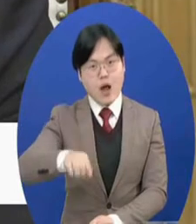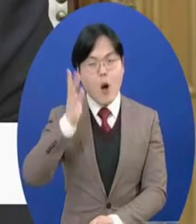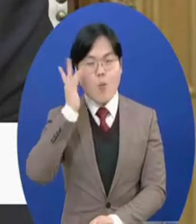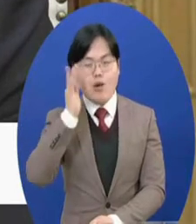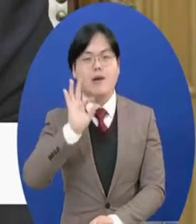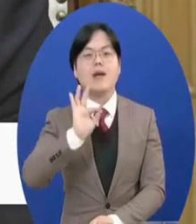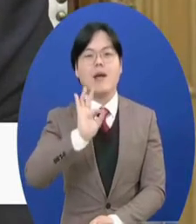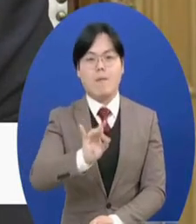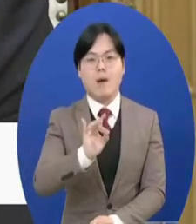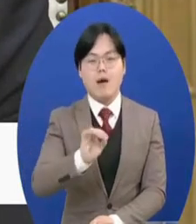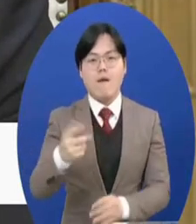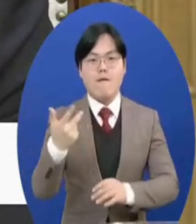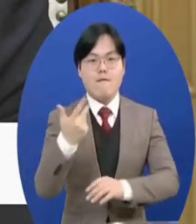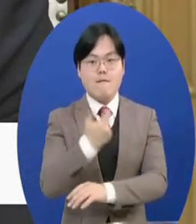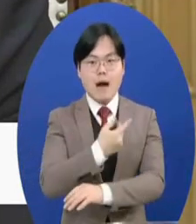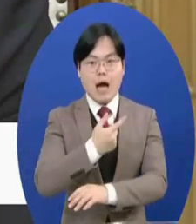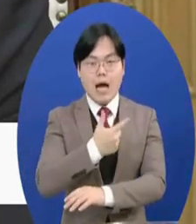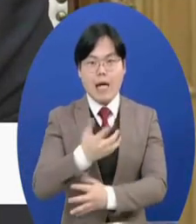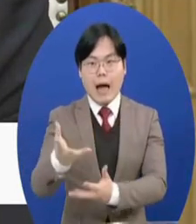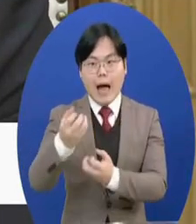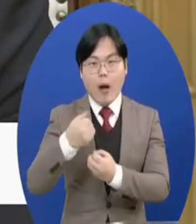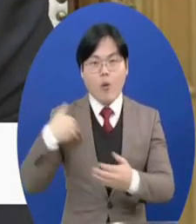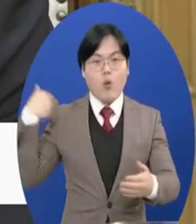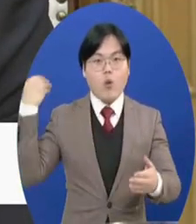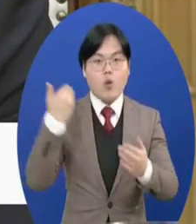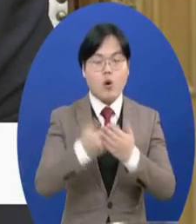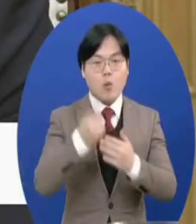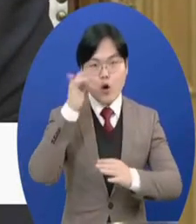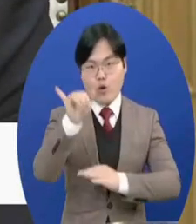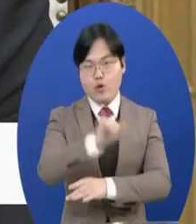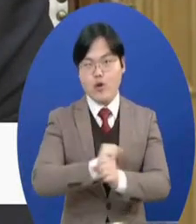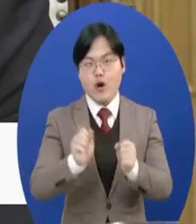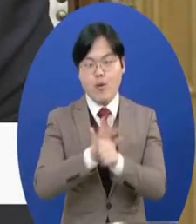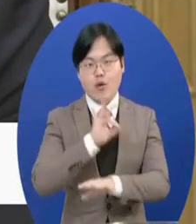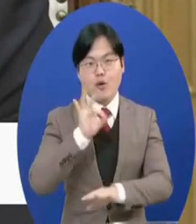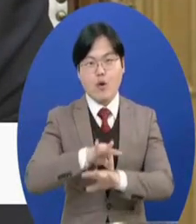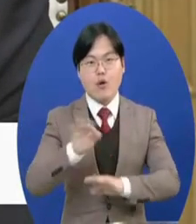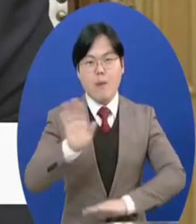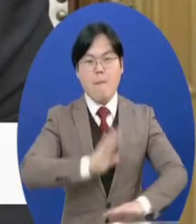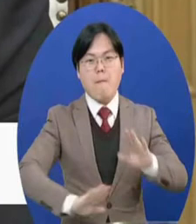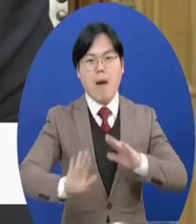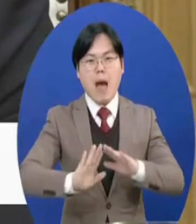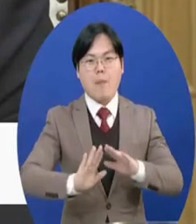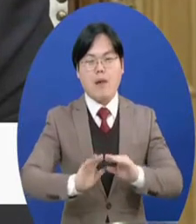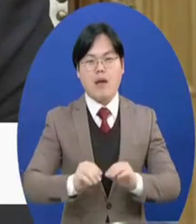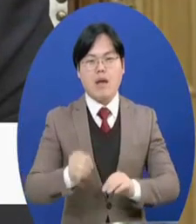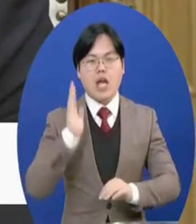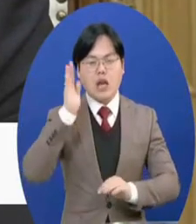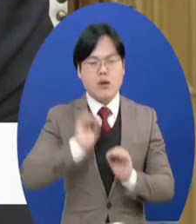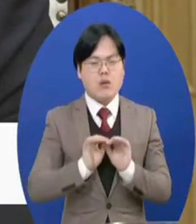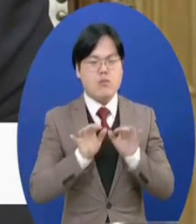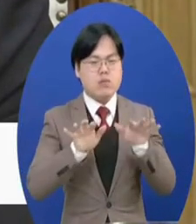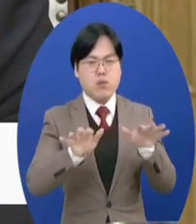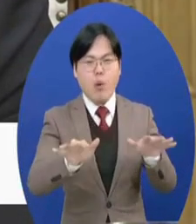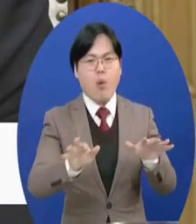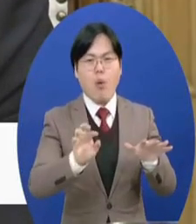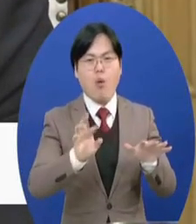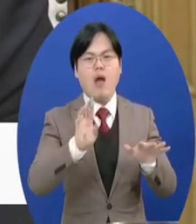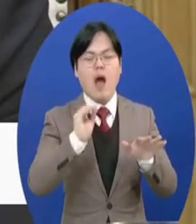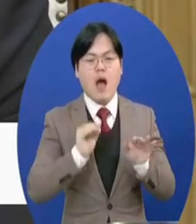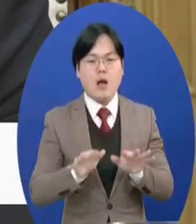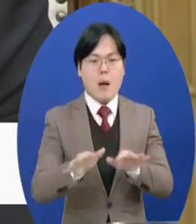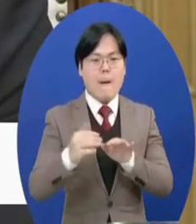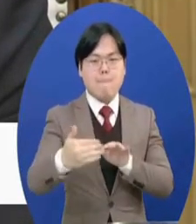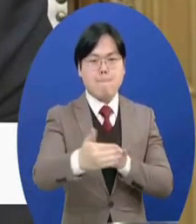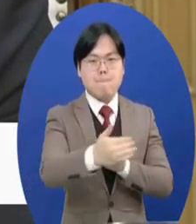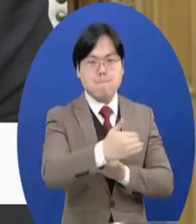бол одоо вакцин орж иртэл Монгол улсад энэ цар тахлын нөхцөл байдлыг дамжуулахгүй тодорхой төвшөнд одоо